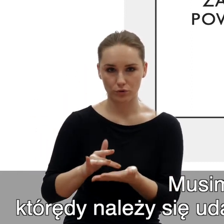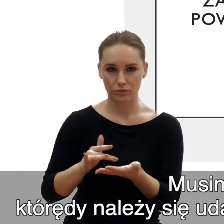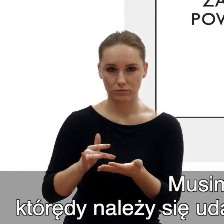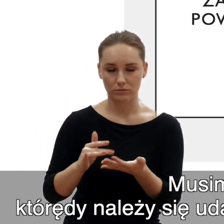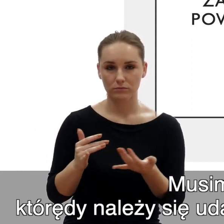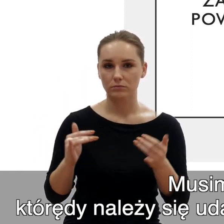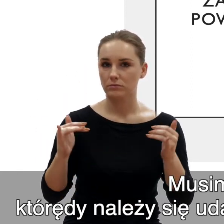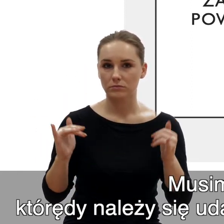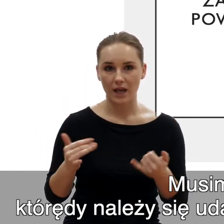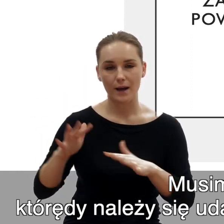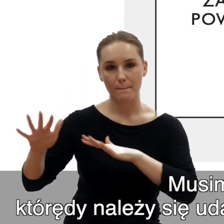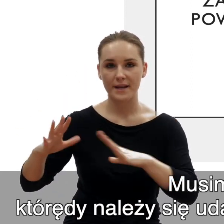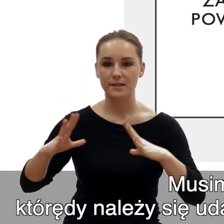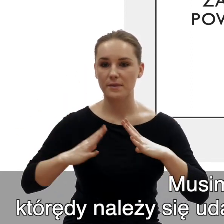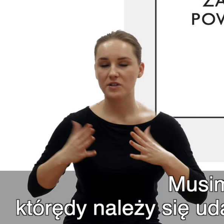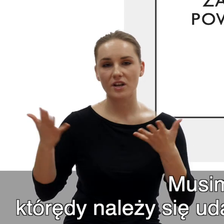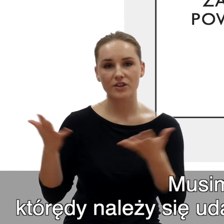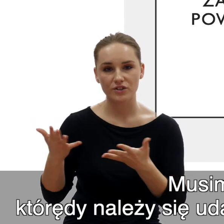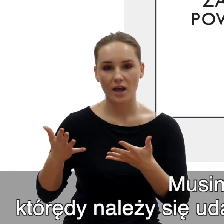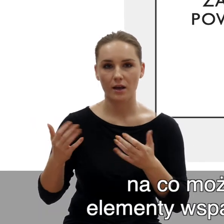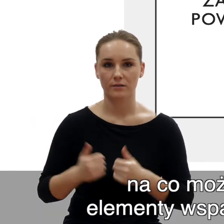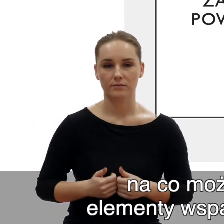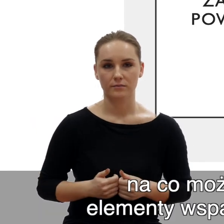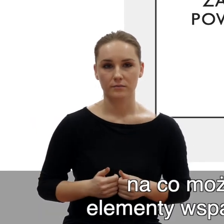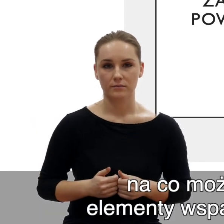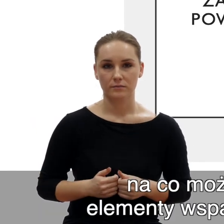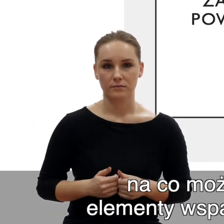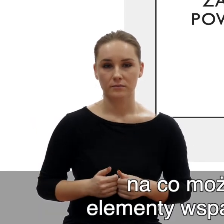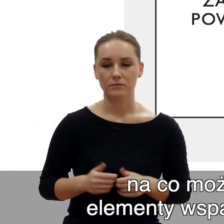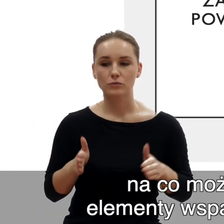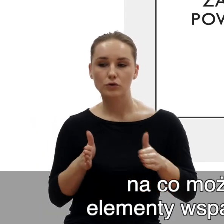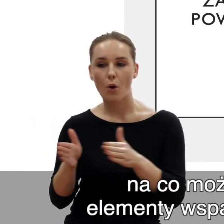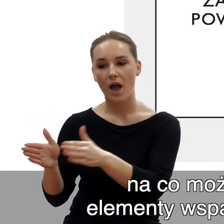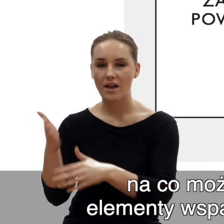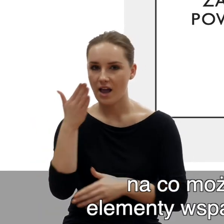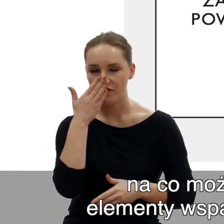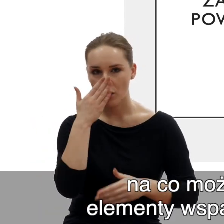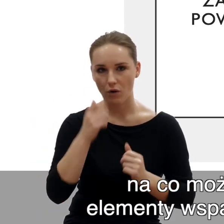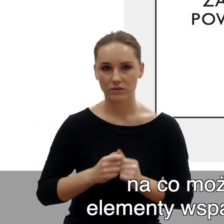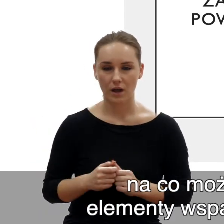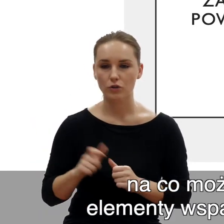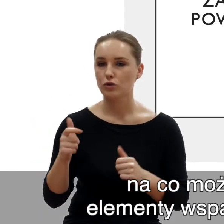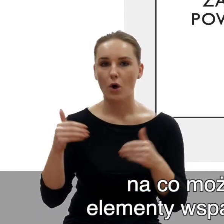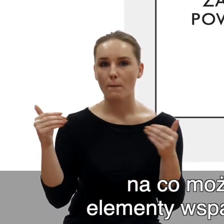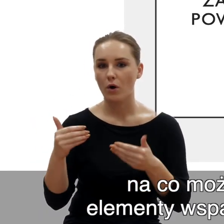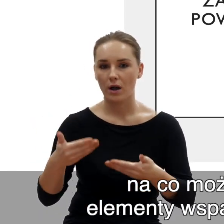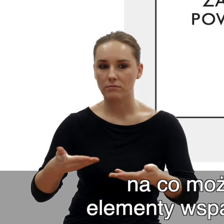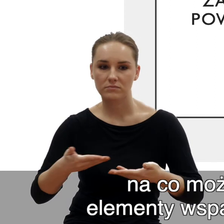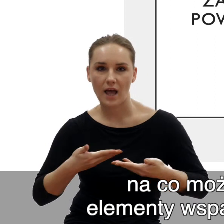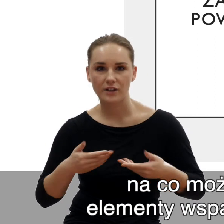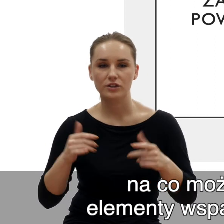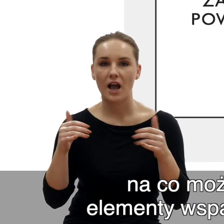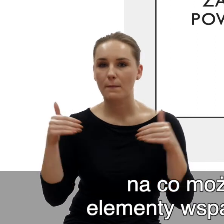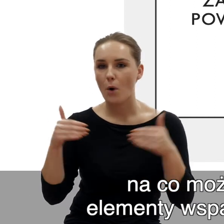bezpiecznego, jak ta droga wygląda, na co możemy liczyć, jeśli chodzi o te dodatkowe elementy